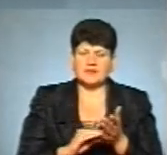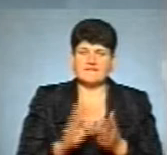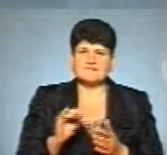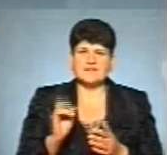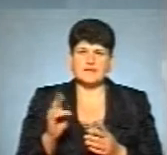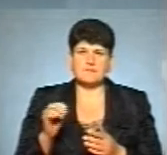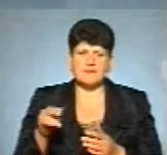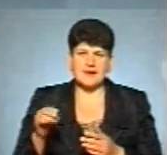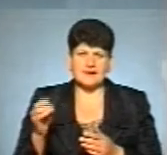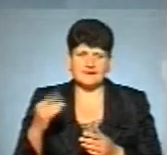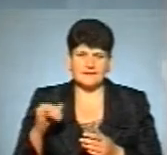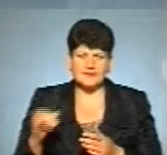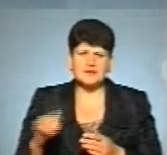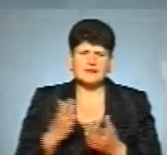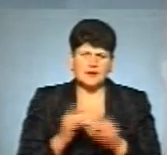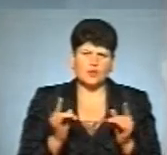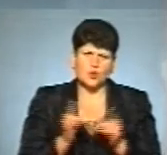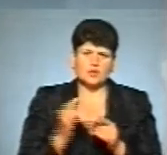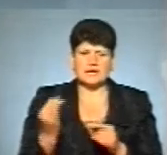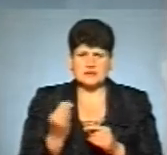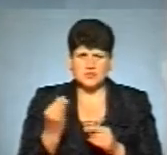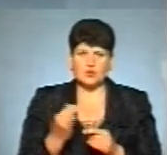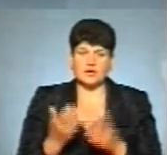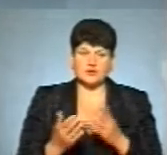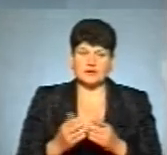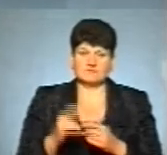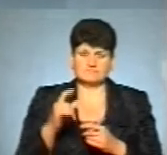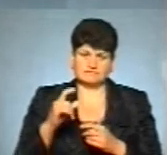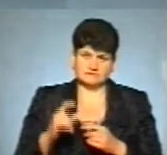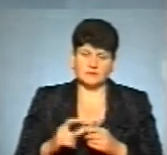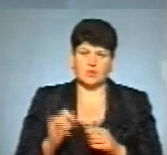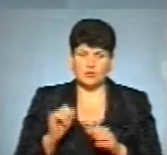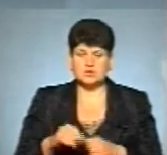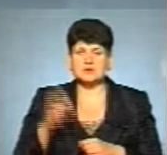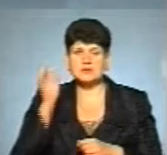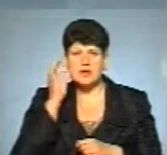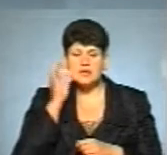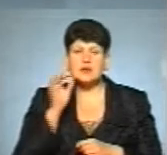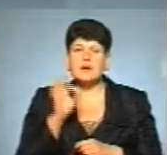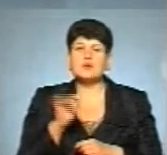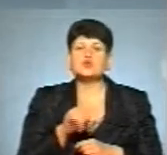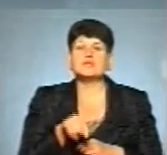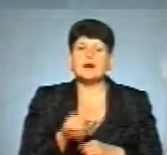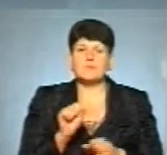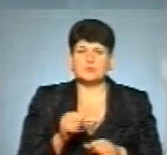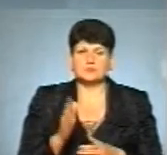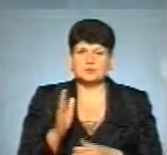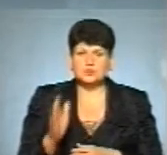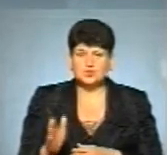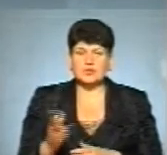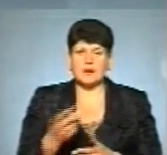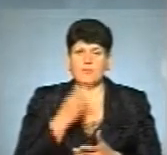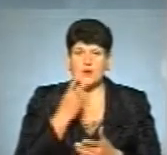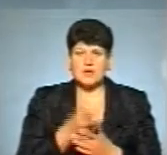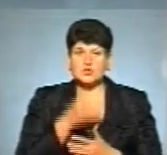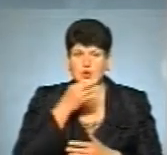Вікіпедії. Про них є коротка історія. Якщо її небагато, то в будь-якому є згадка про те, що там може знаходитися. І, як показує